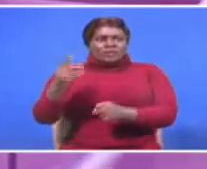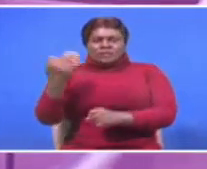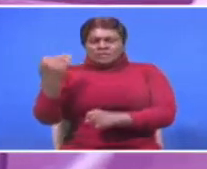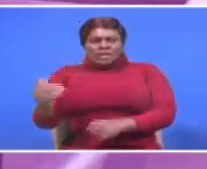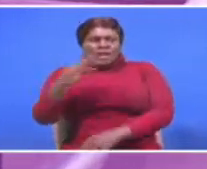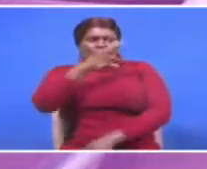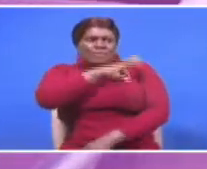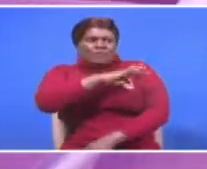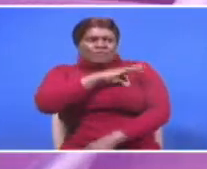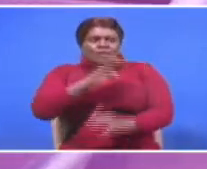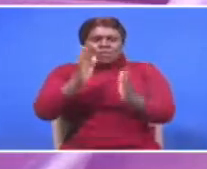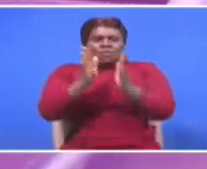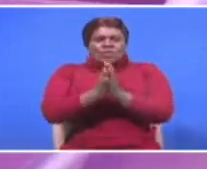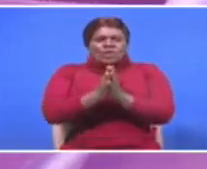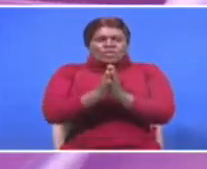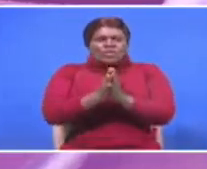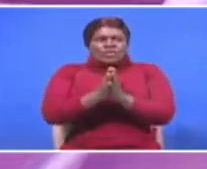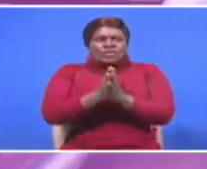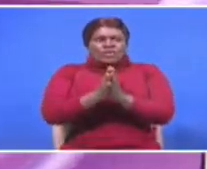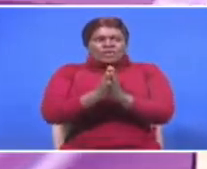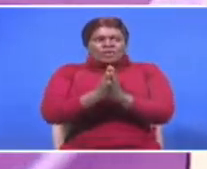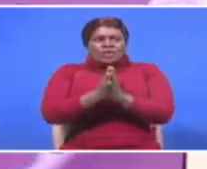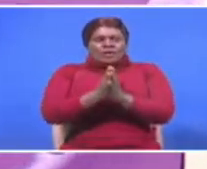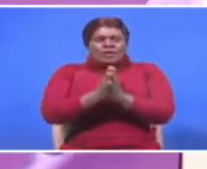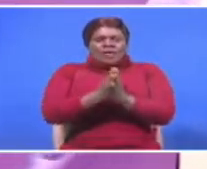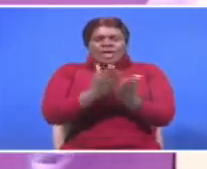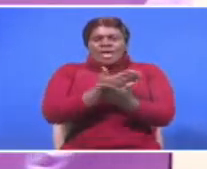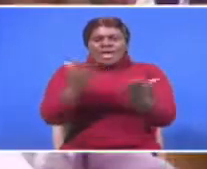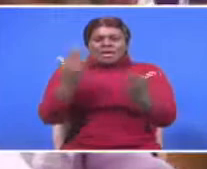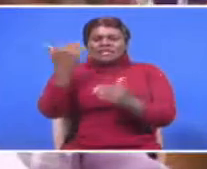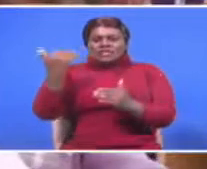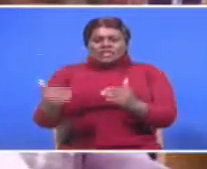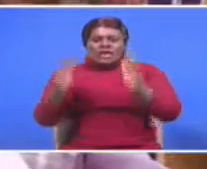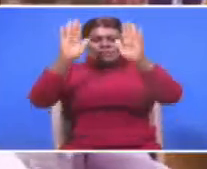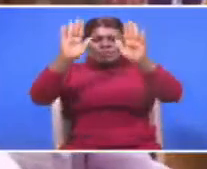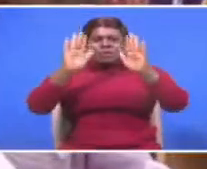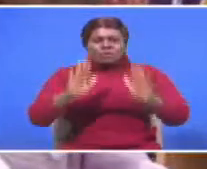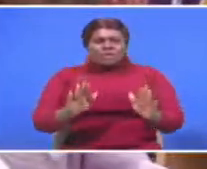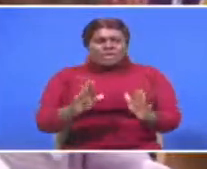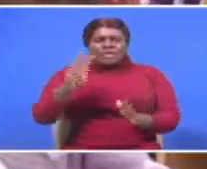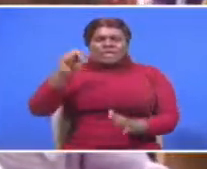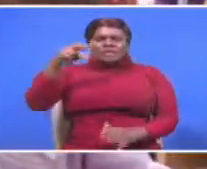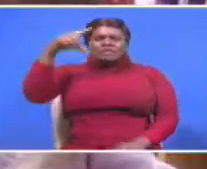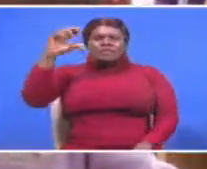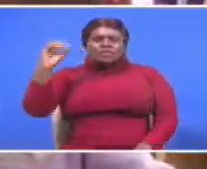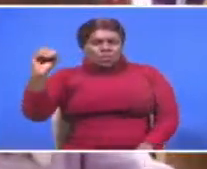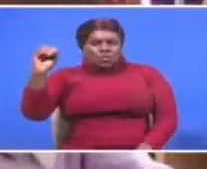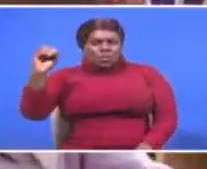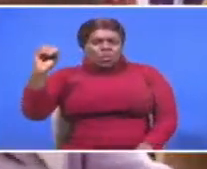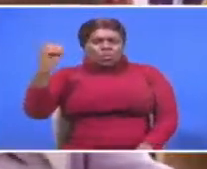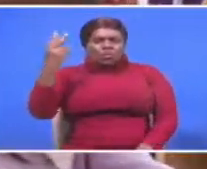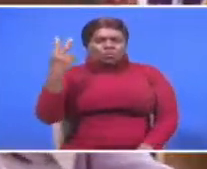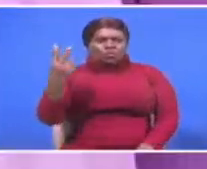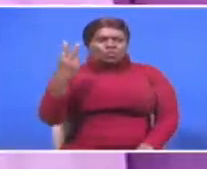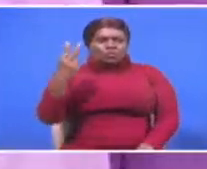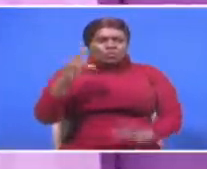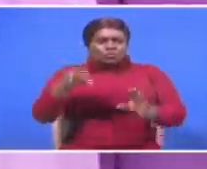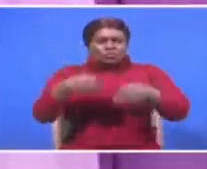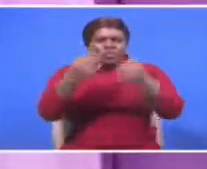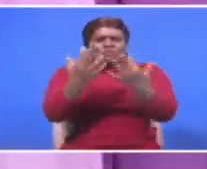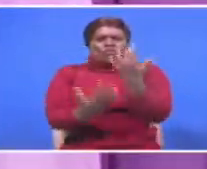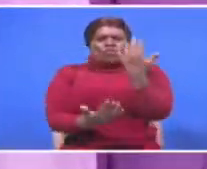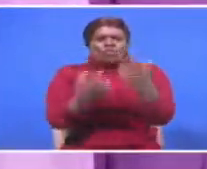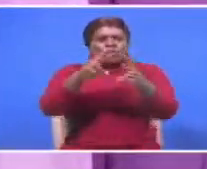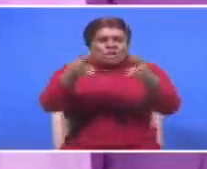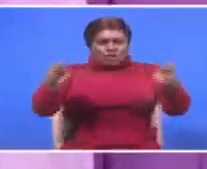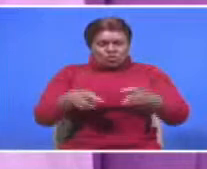kwa ushirikiano na lile la Every Child Counts, ambayo ni mashirika yasiyo ya serikali, ni wa kuwawekea jikoni